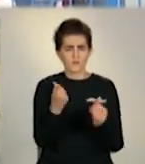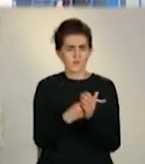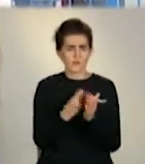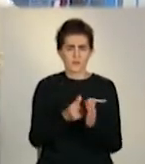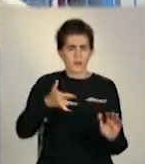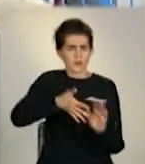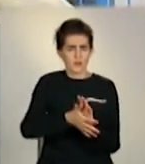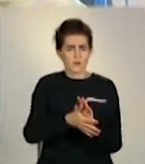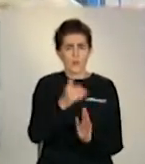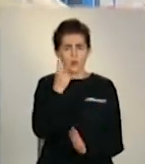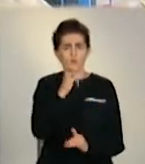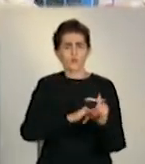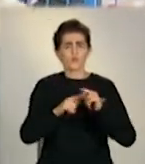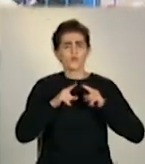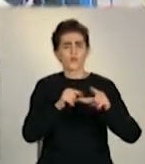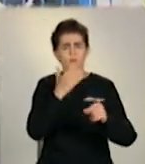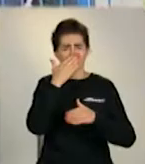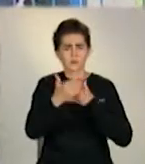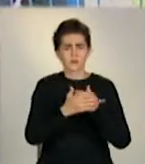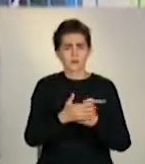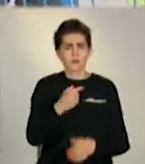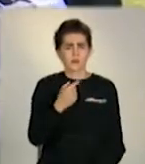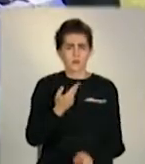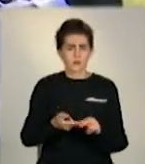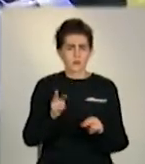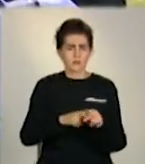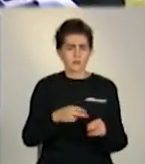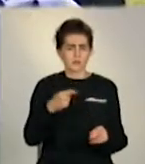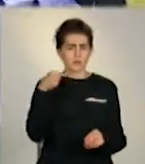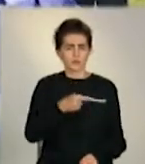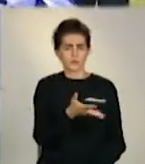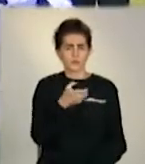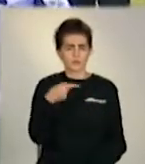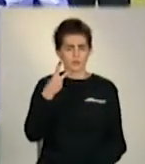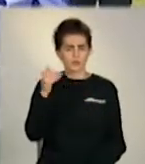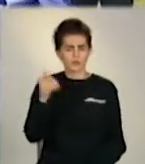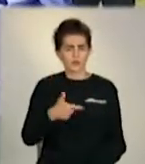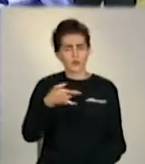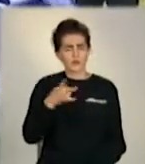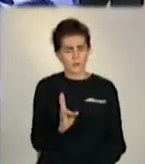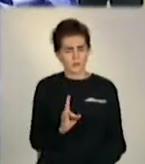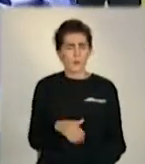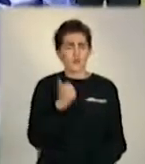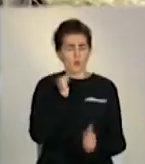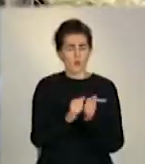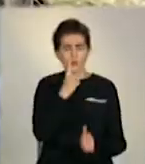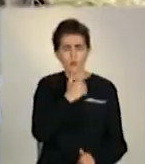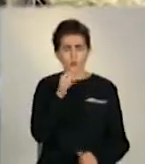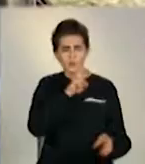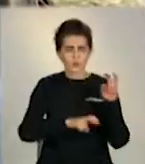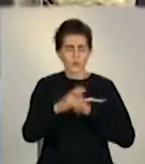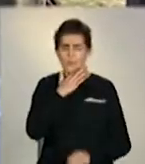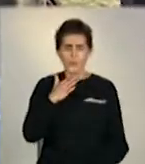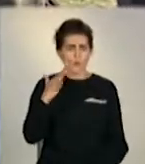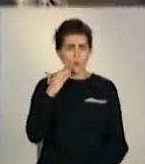все. Один виїзд нам обходиться приблизно в 1,5-2 тисячі гривень. Щороку в Слов'янському районі пошуковці знаходять останки сотень